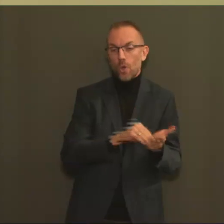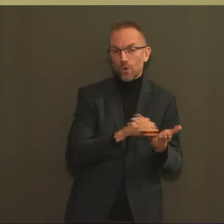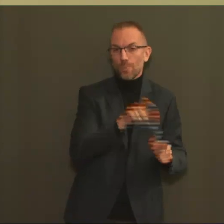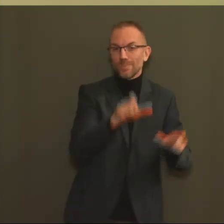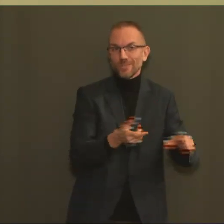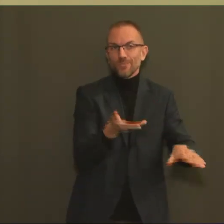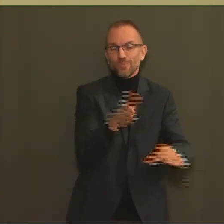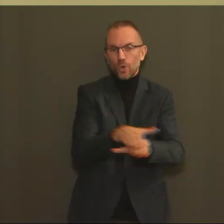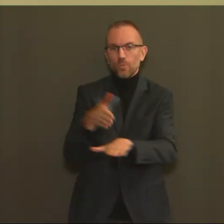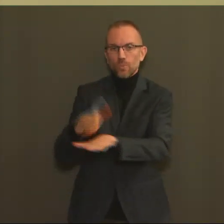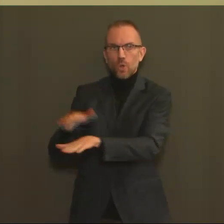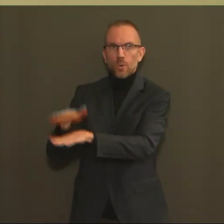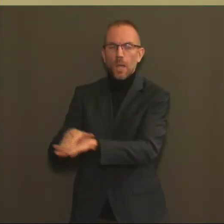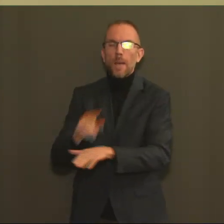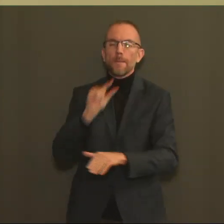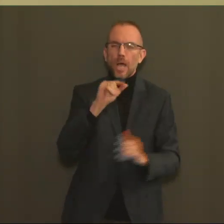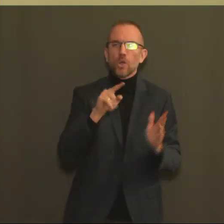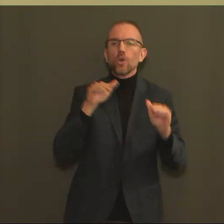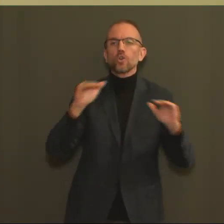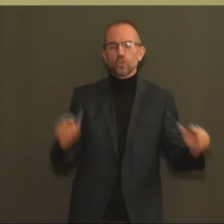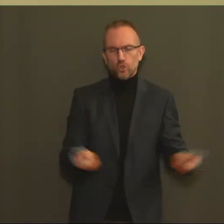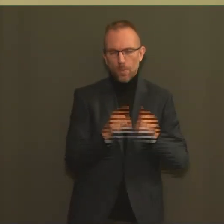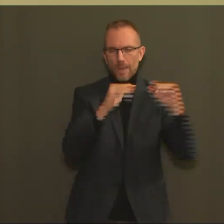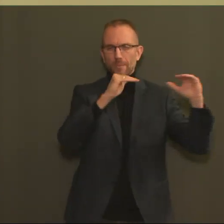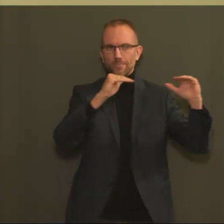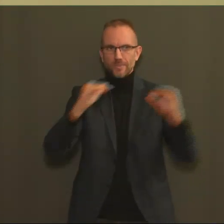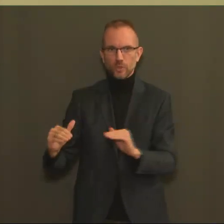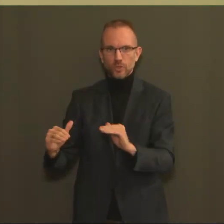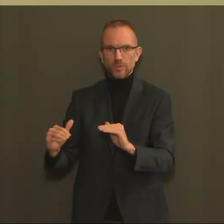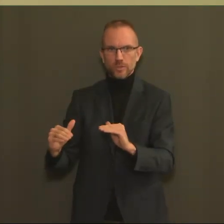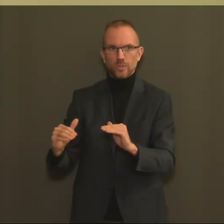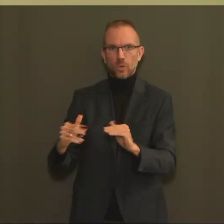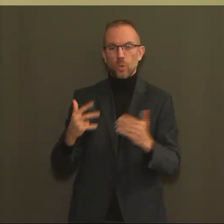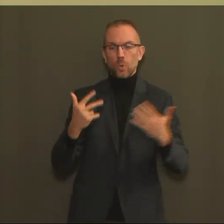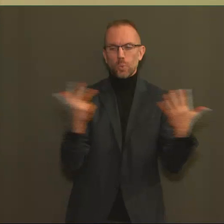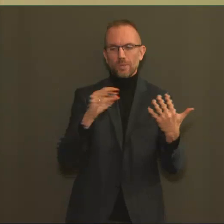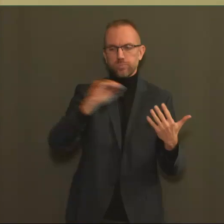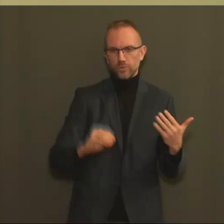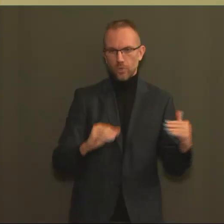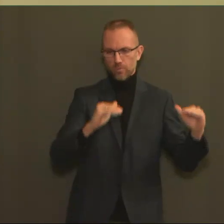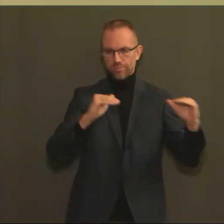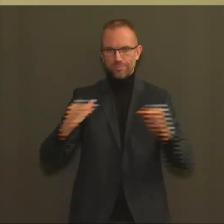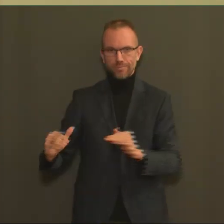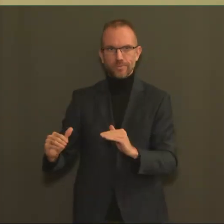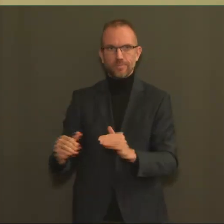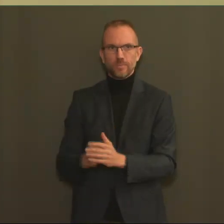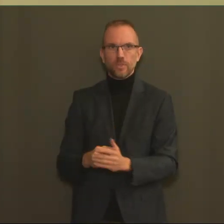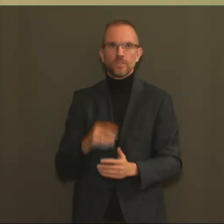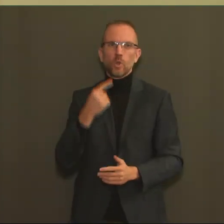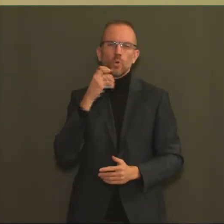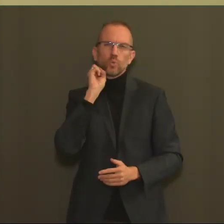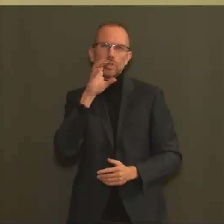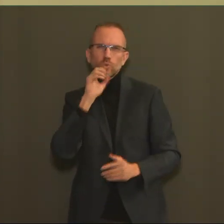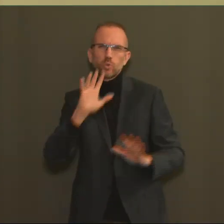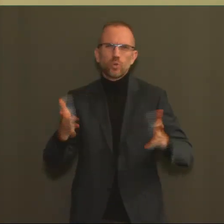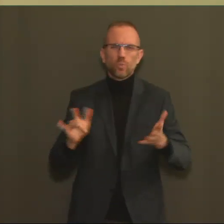ofzo so she knows en mijn avoir firma zijkant dc parasol die koeken feed